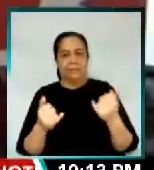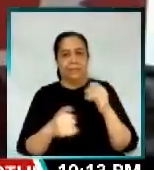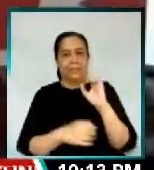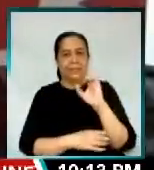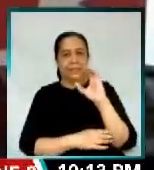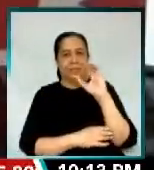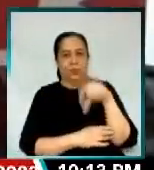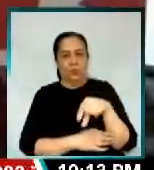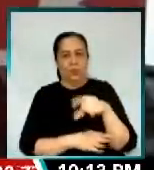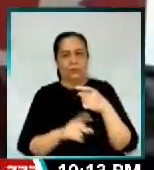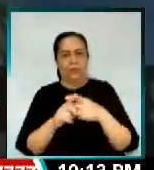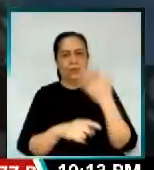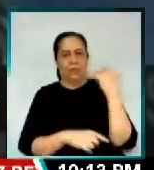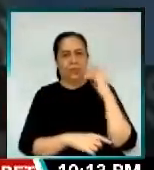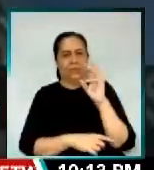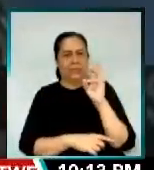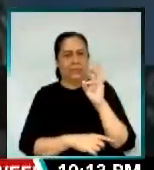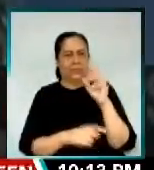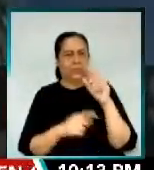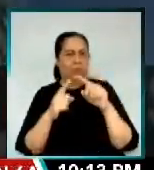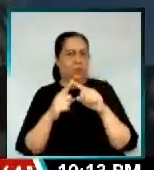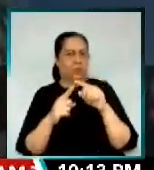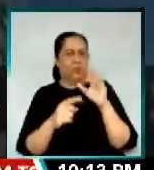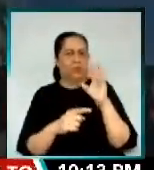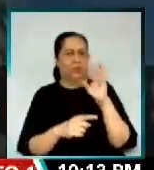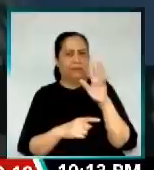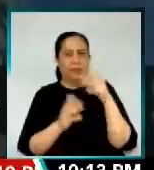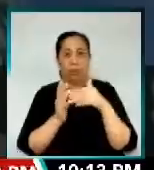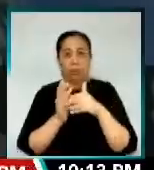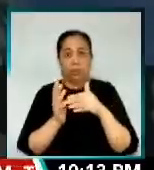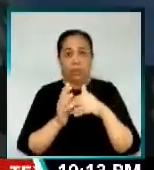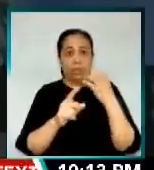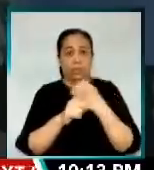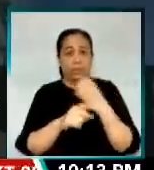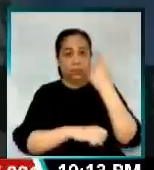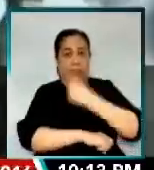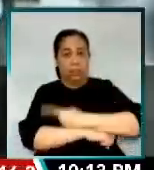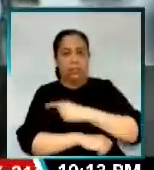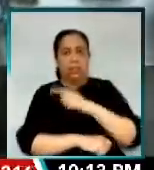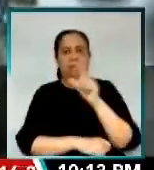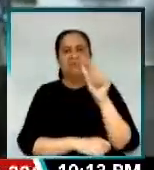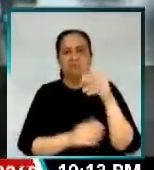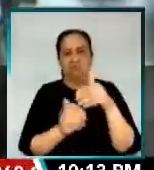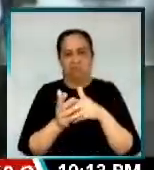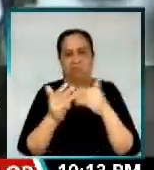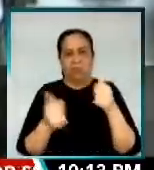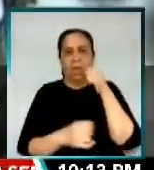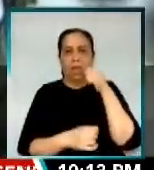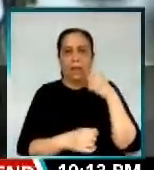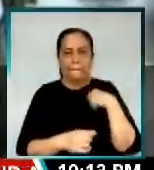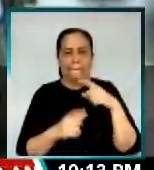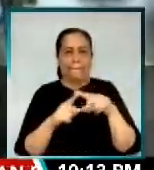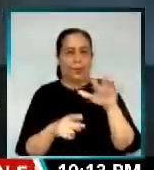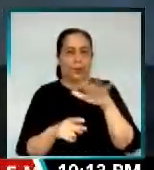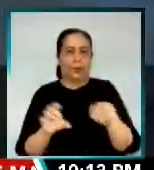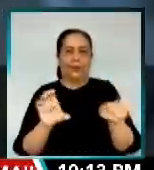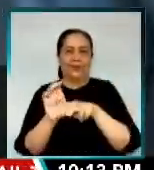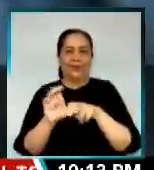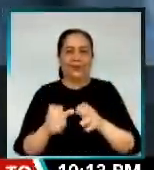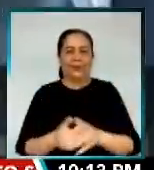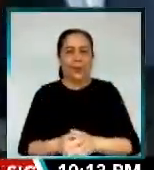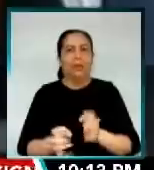sa dating 60 hanggang 65,000 kada araw, 20,000 na lang kahapon ang mga pasahero. Mahigpit